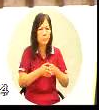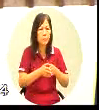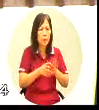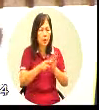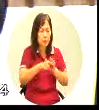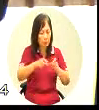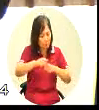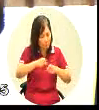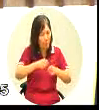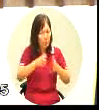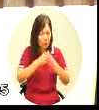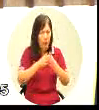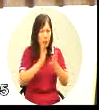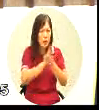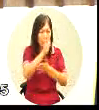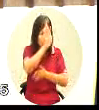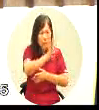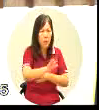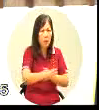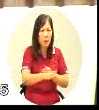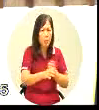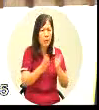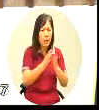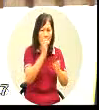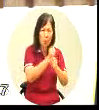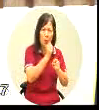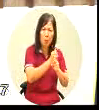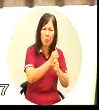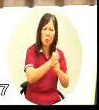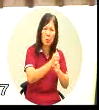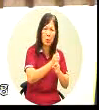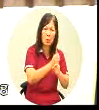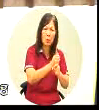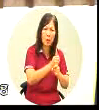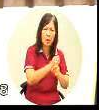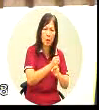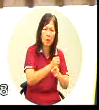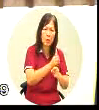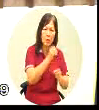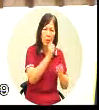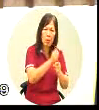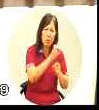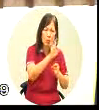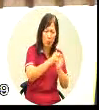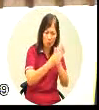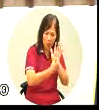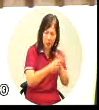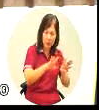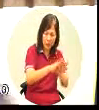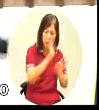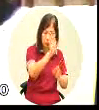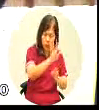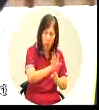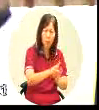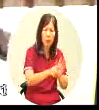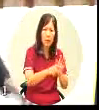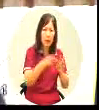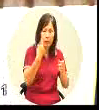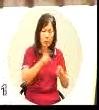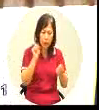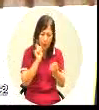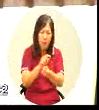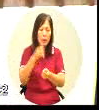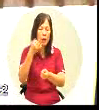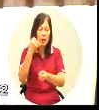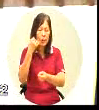来规划一下，不要未来产业要有，我们产业已经有一个明显的起步的时候又遇到像彰化